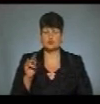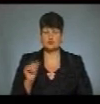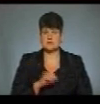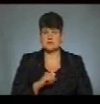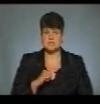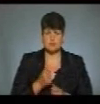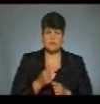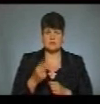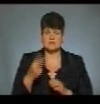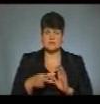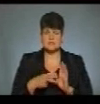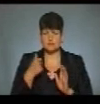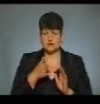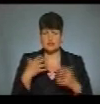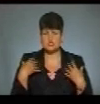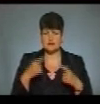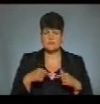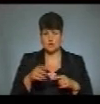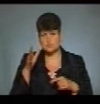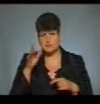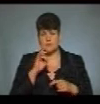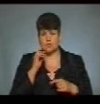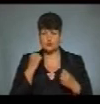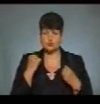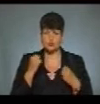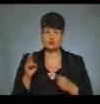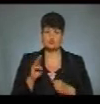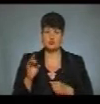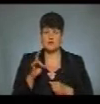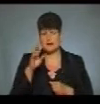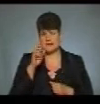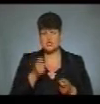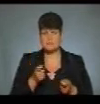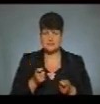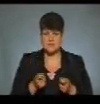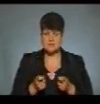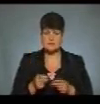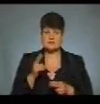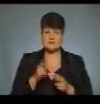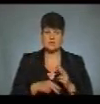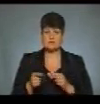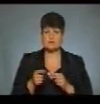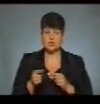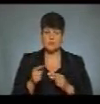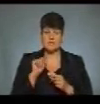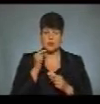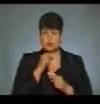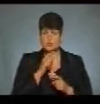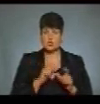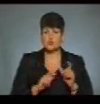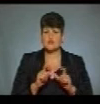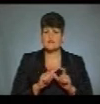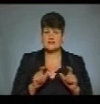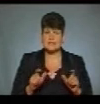самовисуванець. 27 років – начальник відділу освіти, молоді та спорту Шумської райдержадміністрації. Закінчив Тернопільський економічний університет